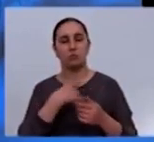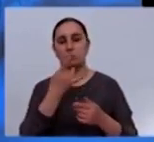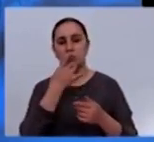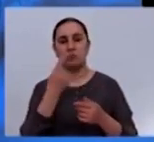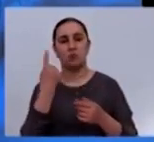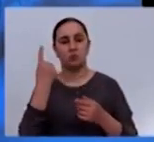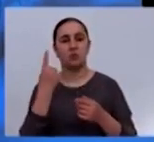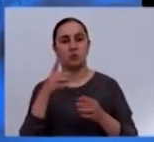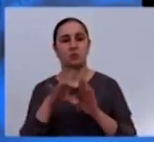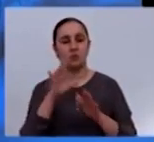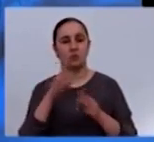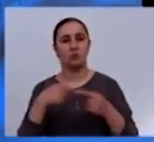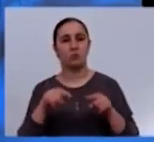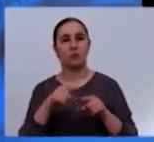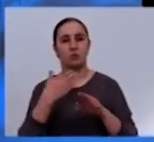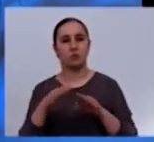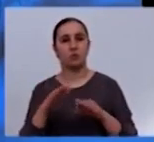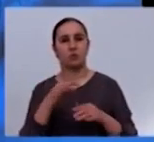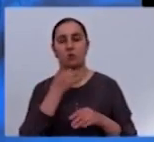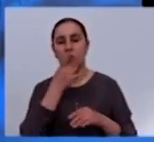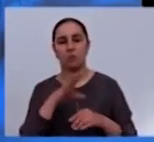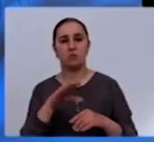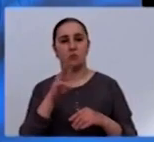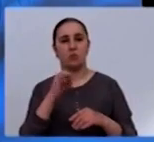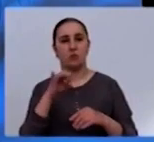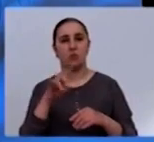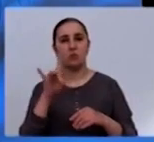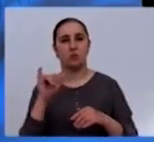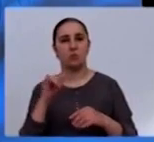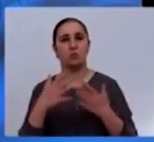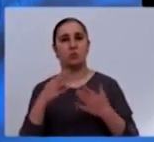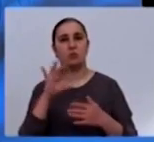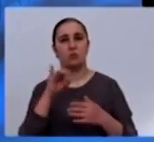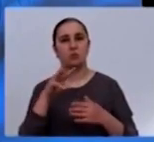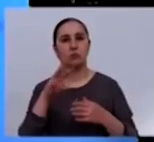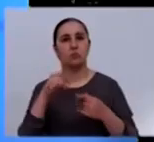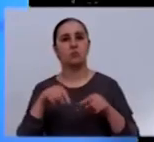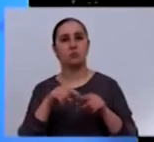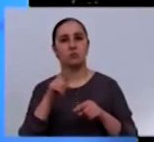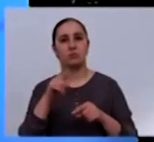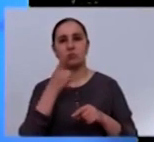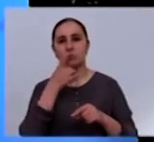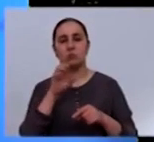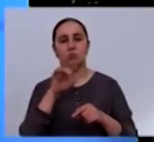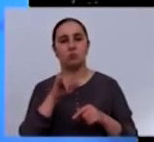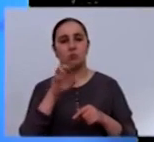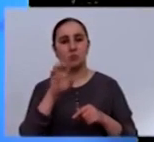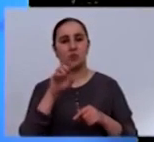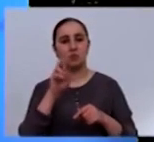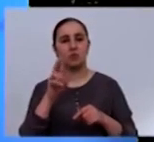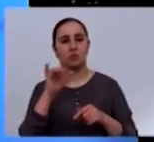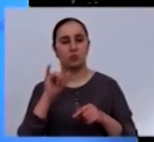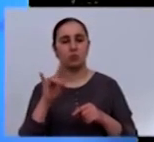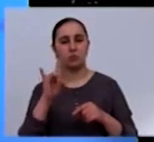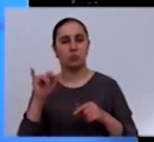biror bittasini tanlaysiz va bu qismdan xohlasangiz mail.ru, xohlasangiz inbox, xohlasangiz bk.ru qilib